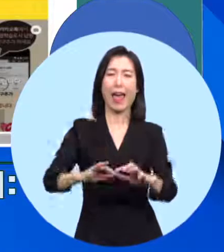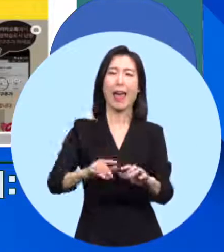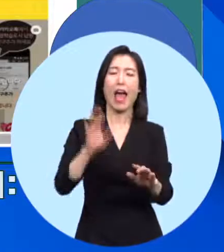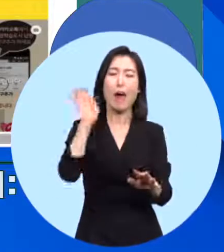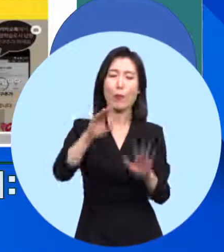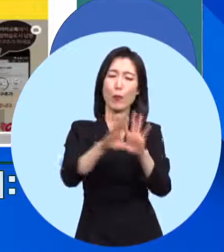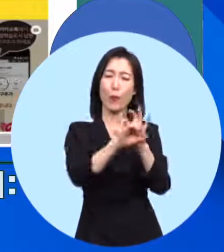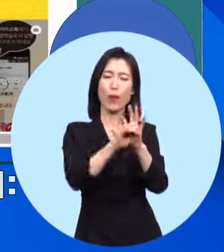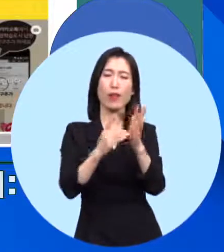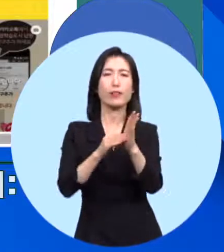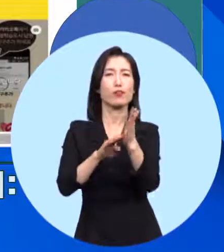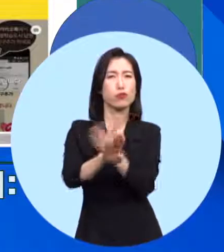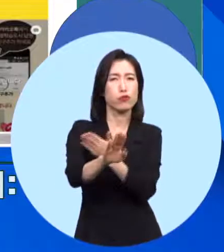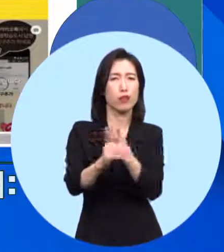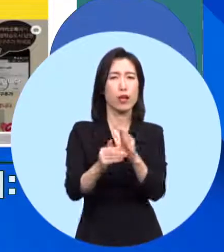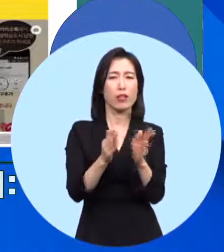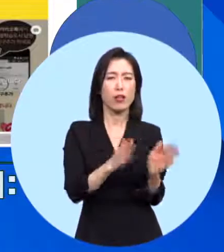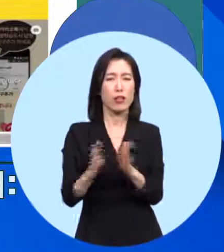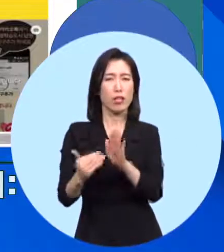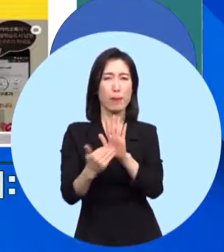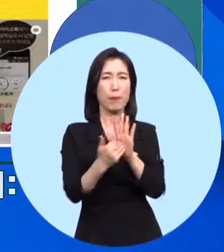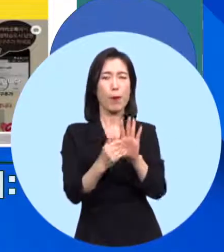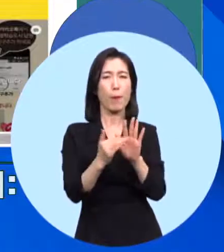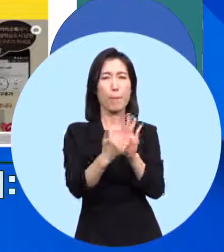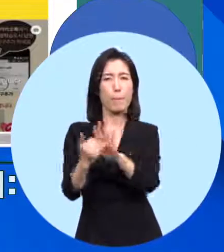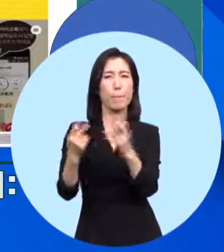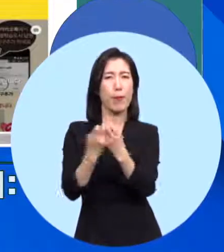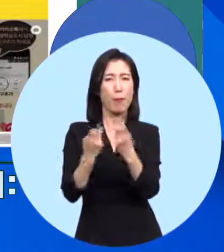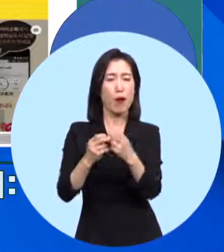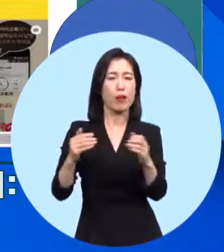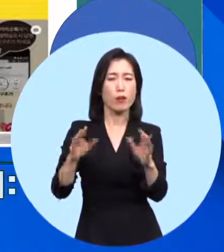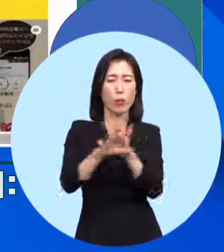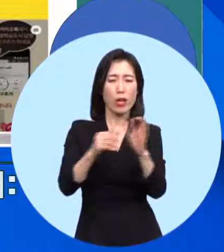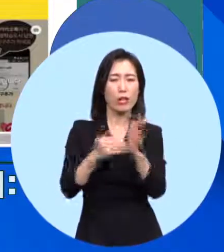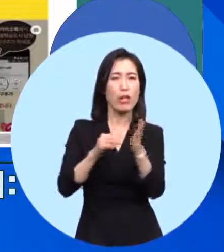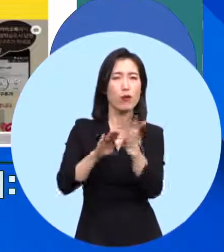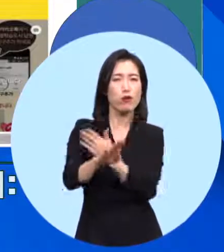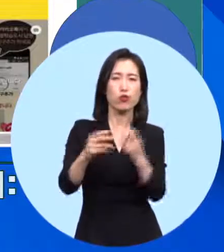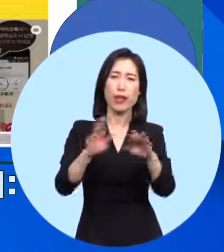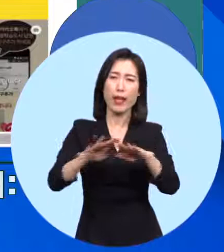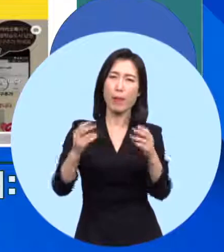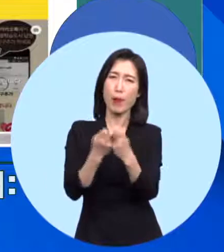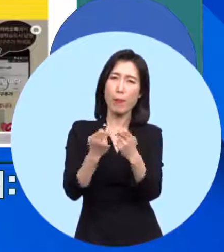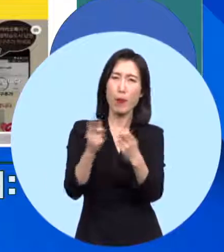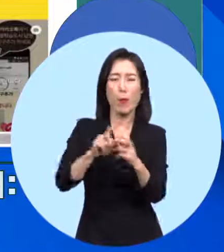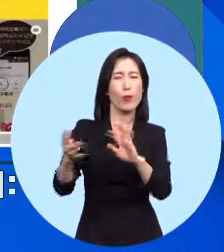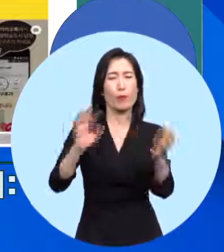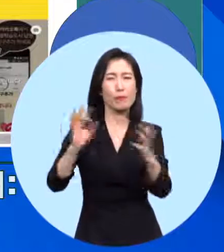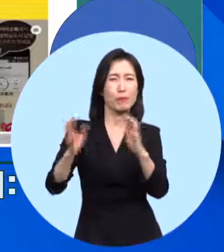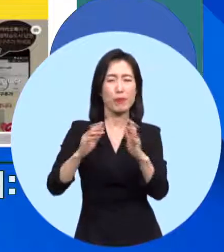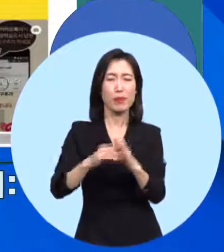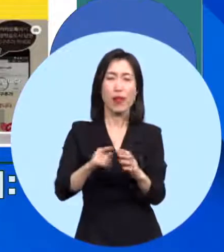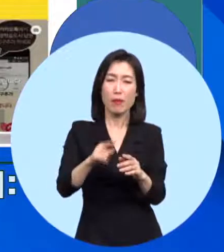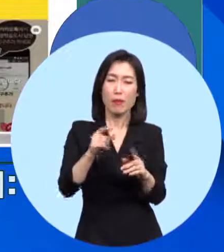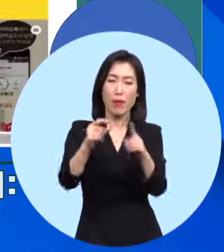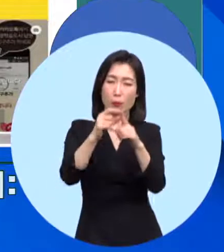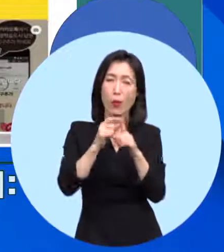컨퍼런스를 한 장으로 요약해보면 저는 이런 것 같습니다. 텍트도 많은 것 같아요.